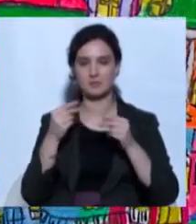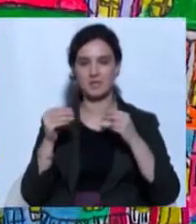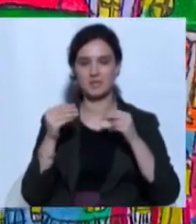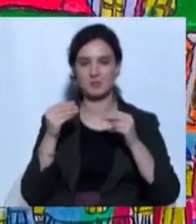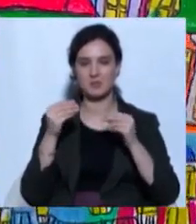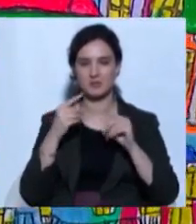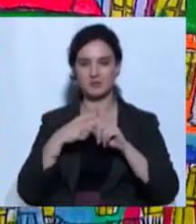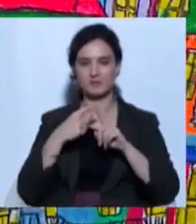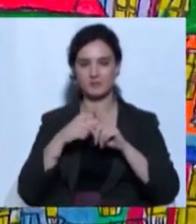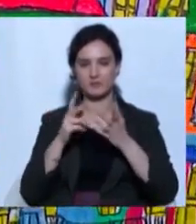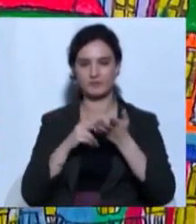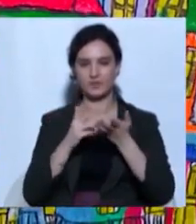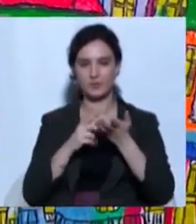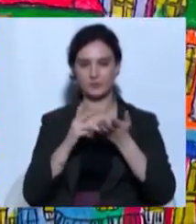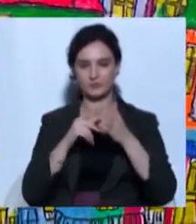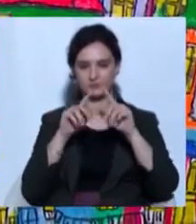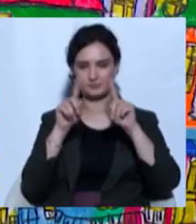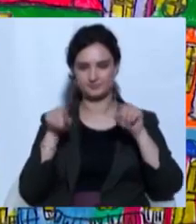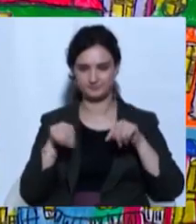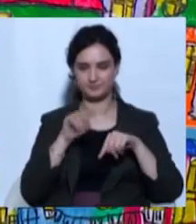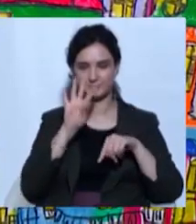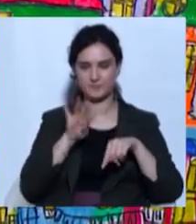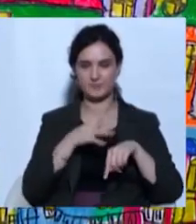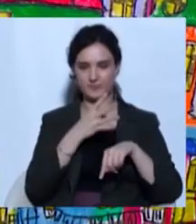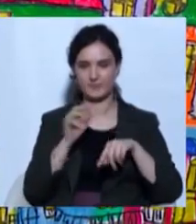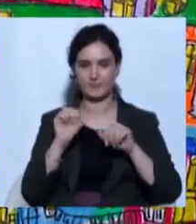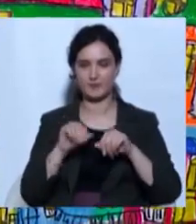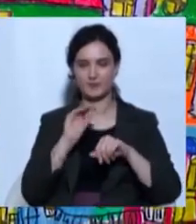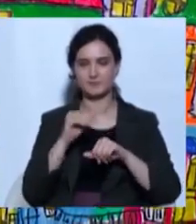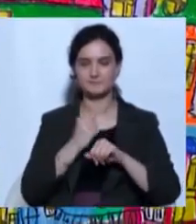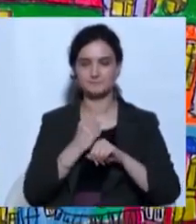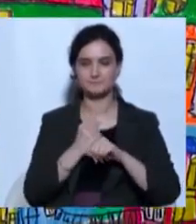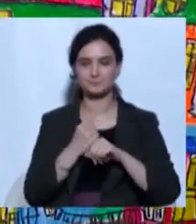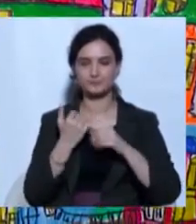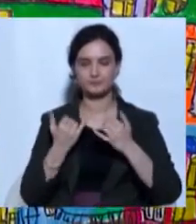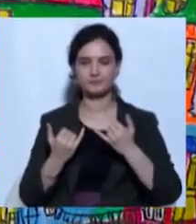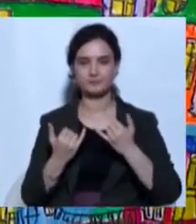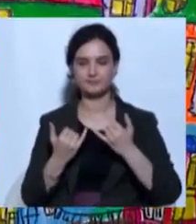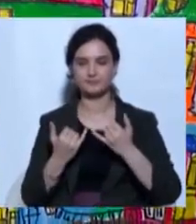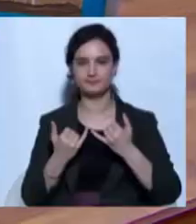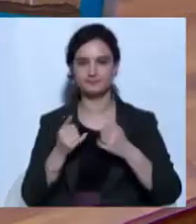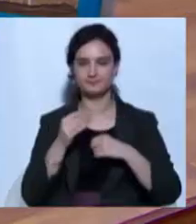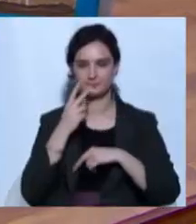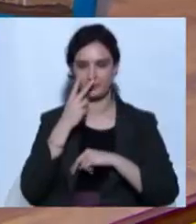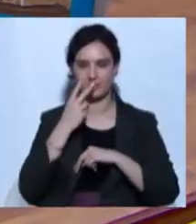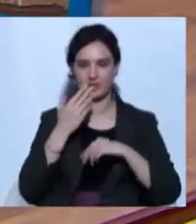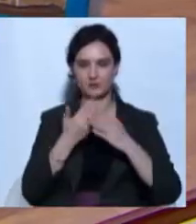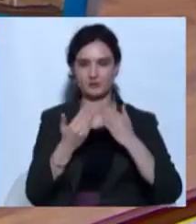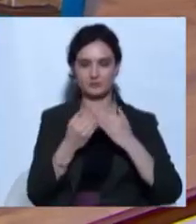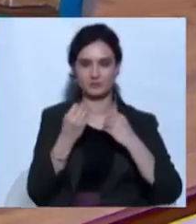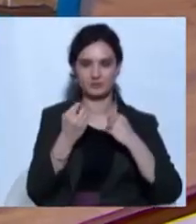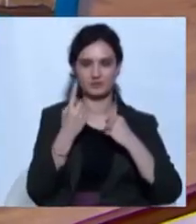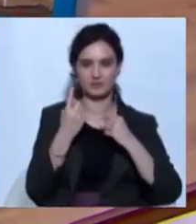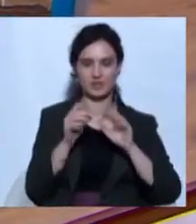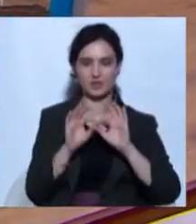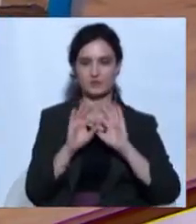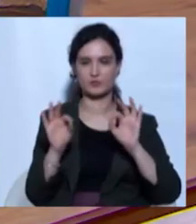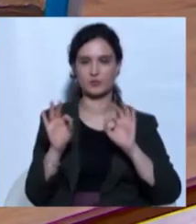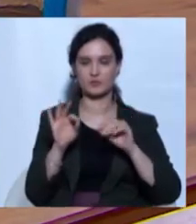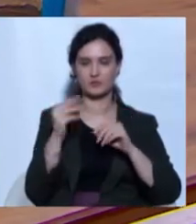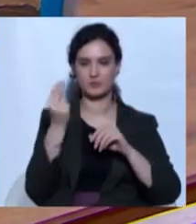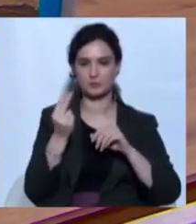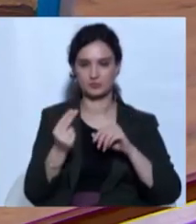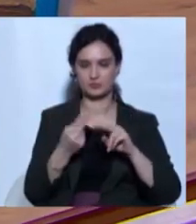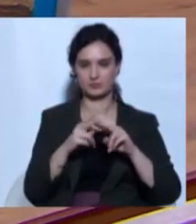არის უჯრიან რეული, აი მას შეგიძლიათ გააკეთოთ. ეხლა გაჩვენებთ კიდევ ერთ არაჩვეულებრივ ნამუშევარს, ეს